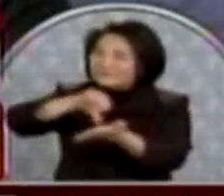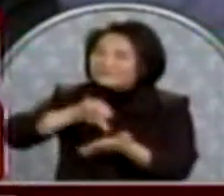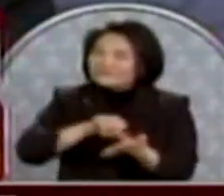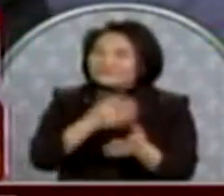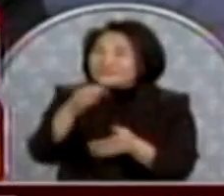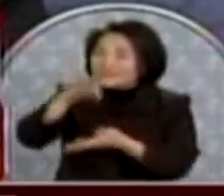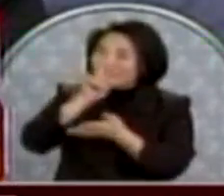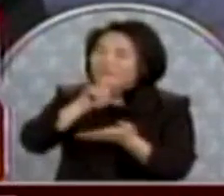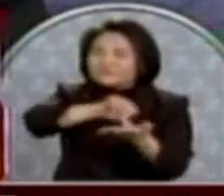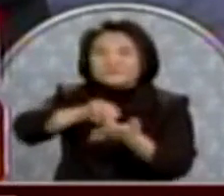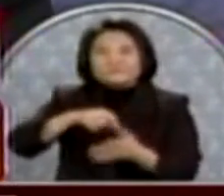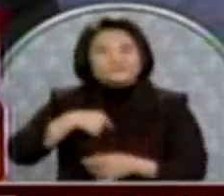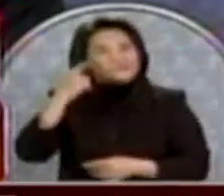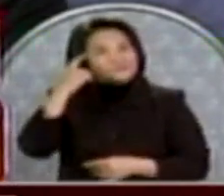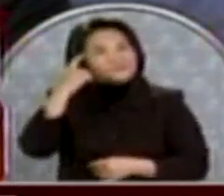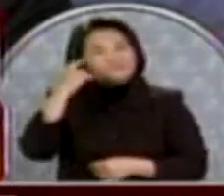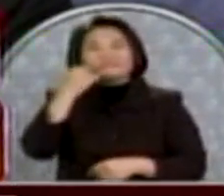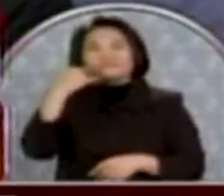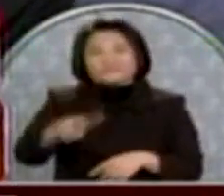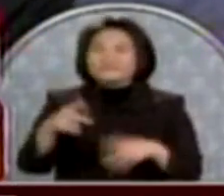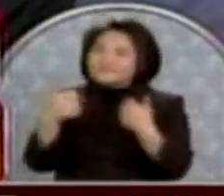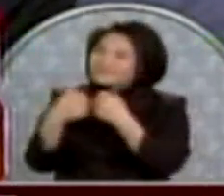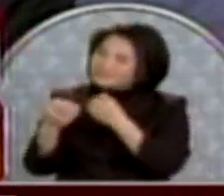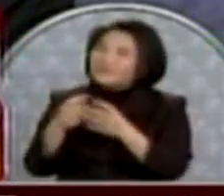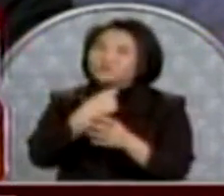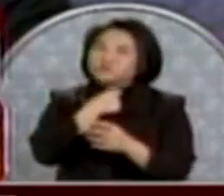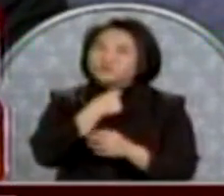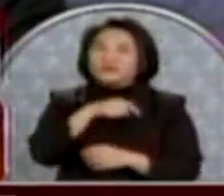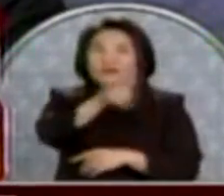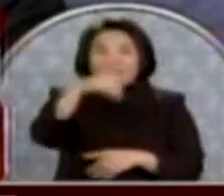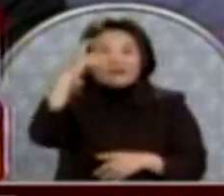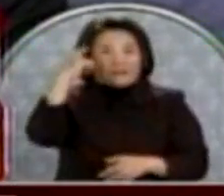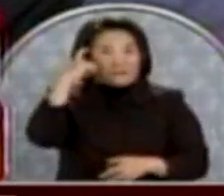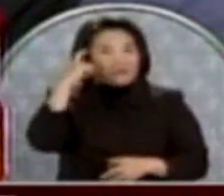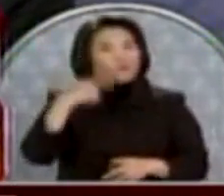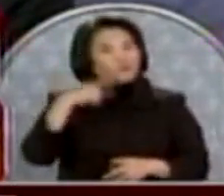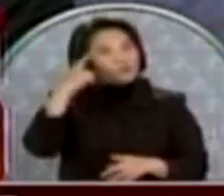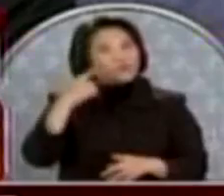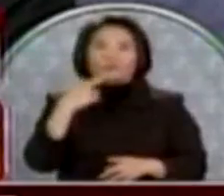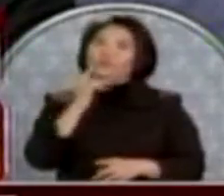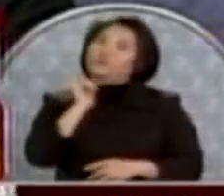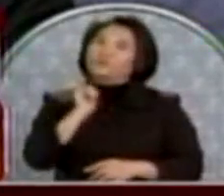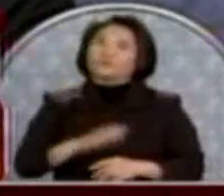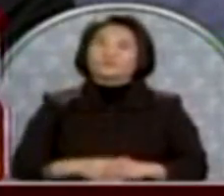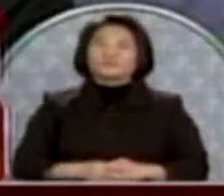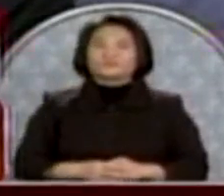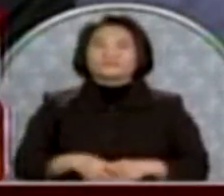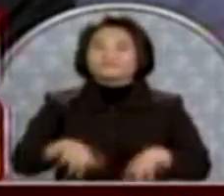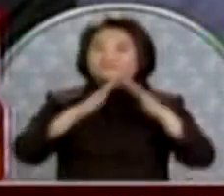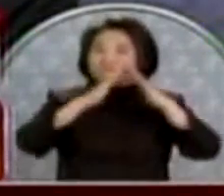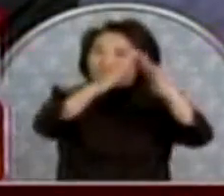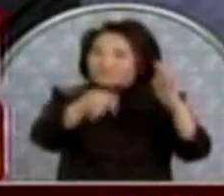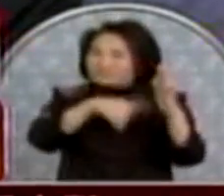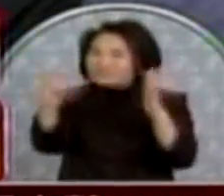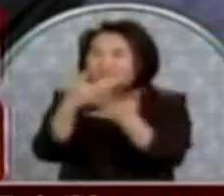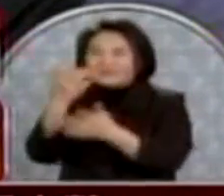利的进行你所做的建议呢，还需要做进一步的评估。但你这个构想我基本上是很有意义的，也就是说让都市